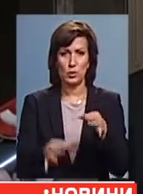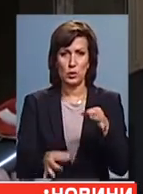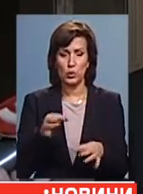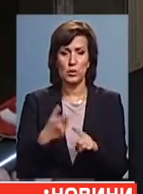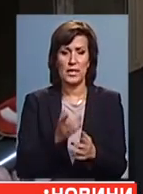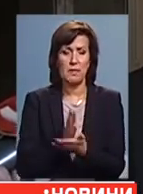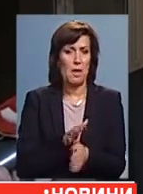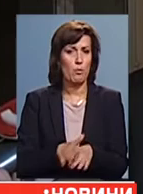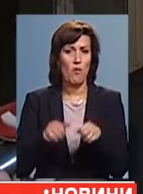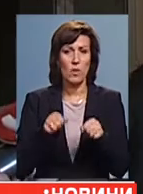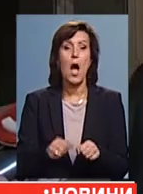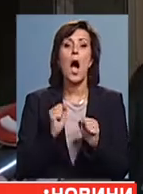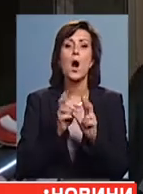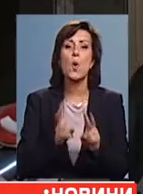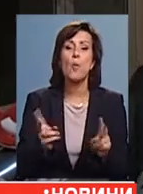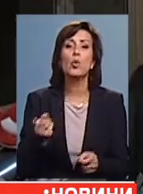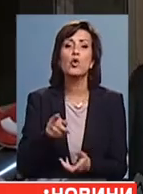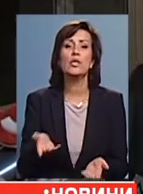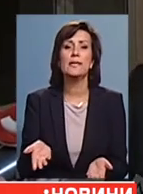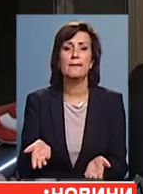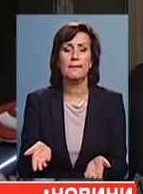суду, який має повноваження, а кому тоді?